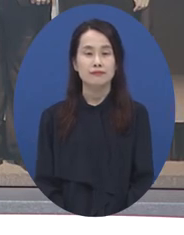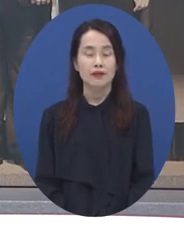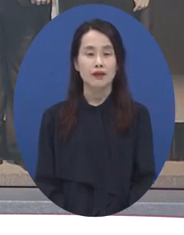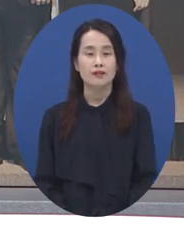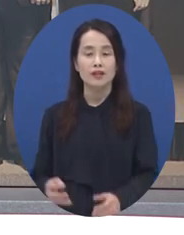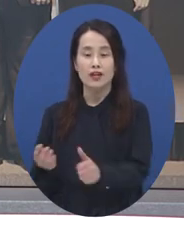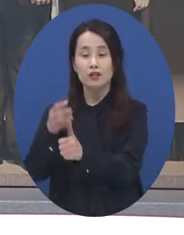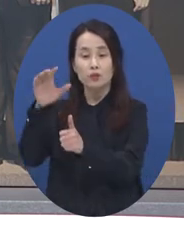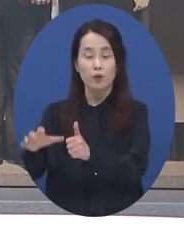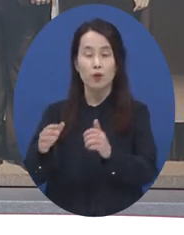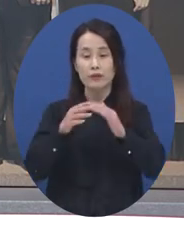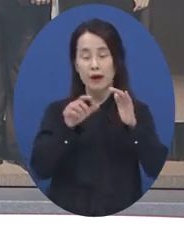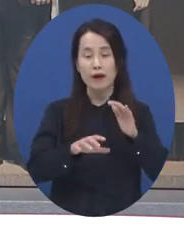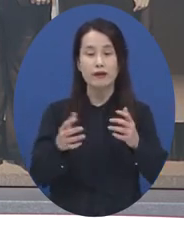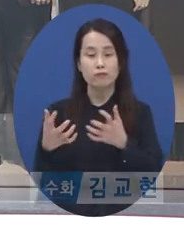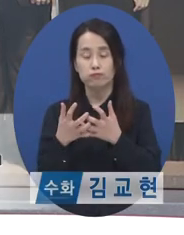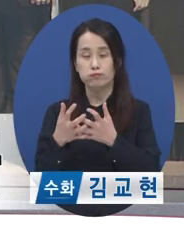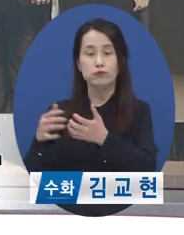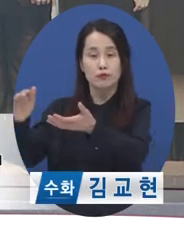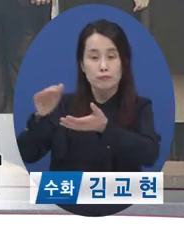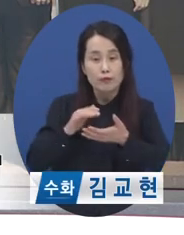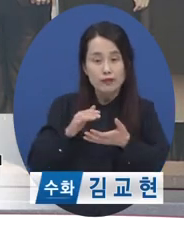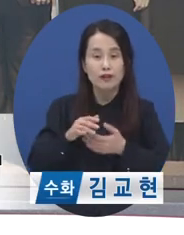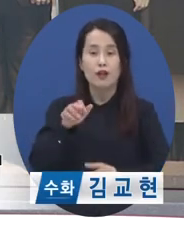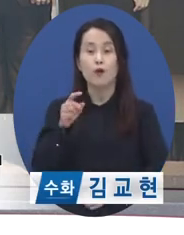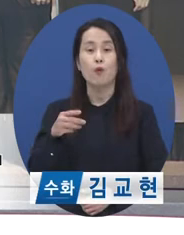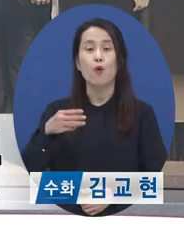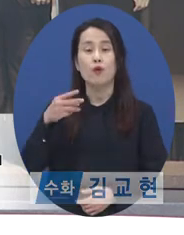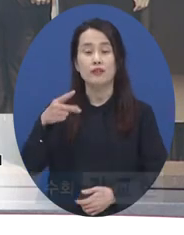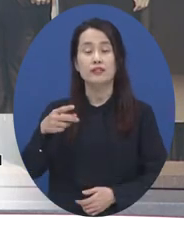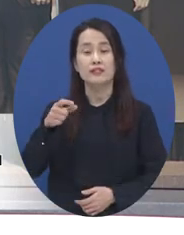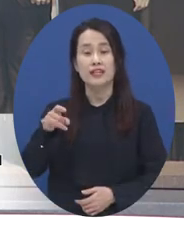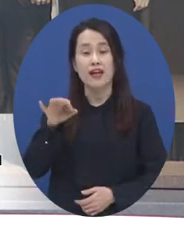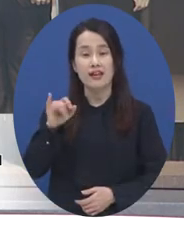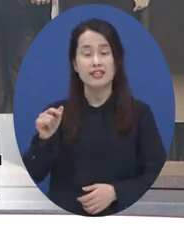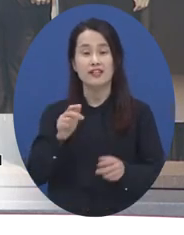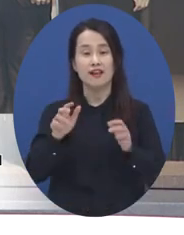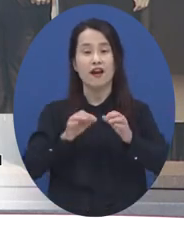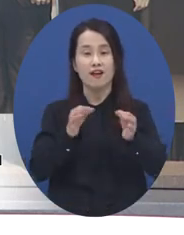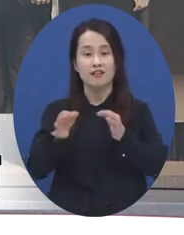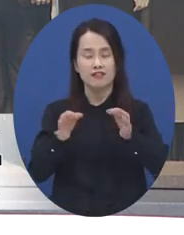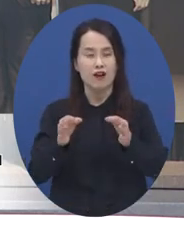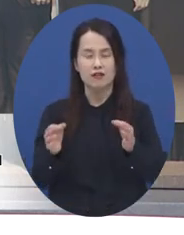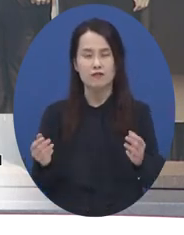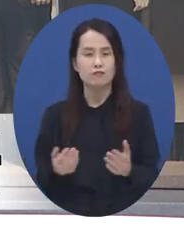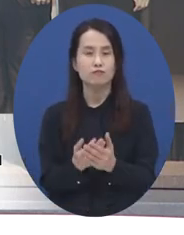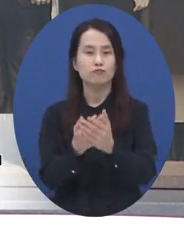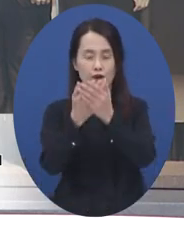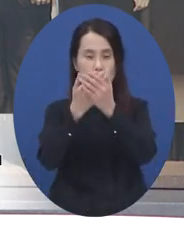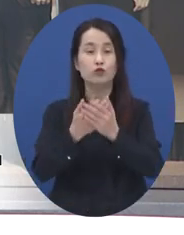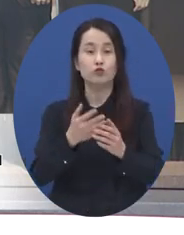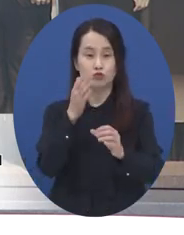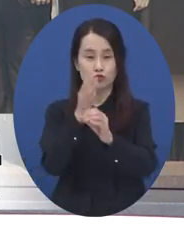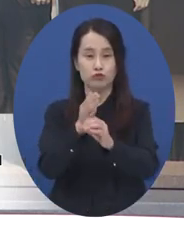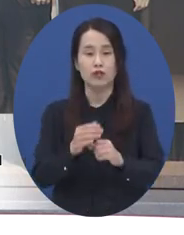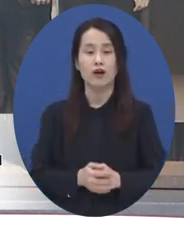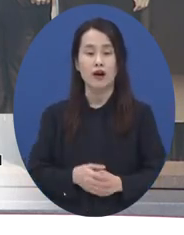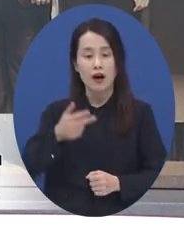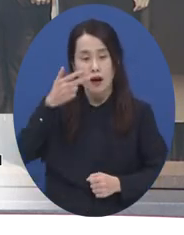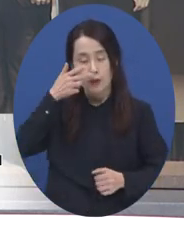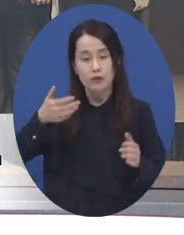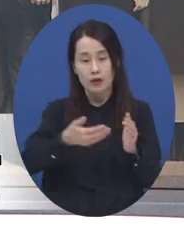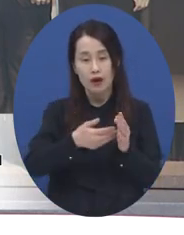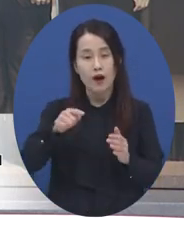산지에서 집 앞까지 냉장 상태로 배송하는 콜드체인 시장이 요즘 뜨고 있죠. 경우들은 돈의 유일한 국제항인 평택항을 콜드체인에 적합한